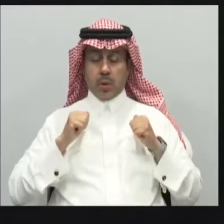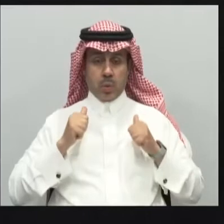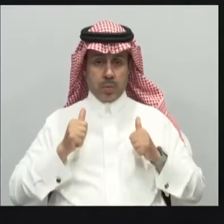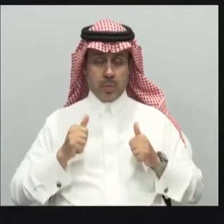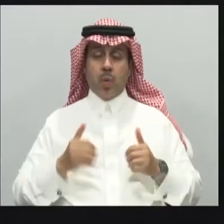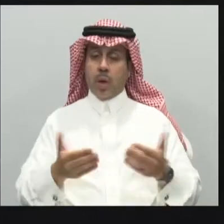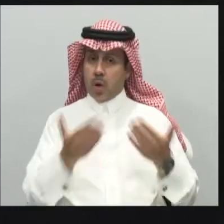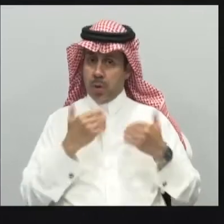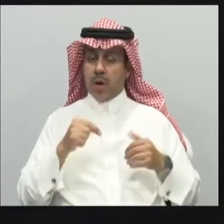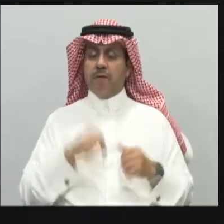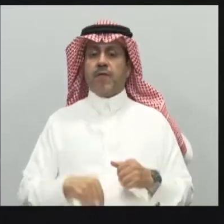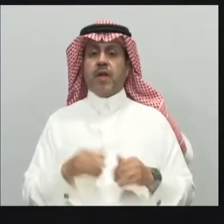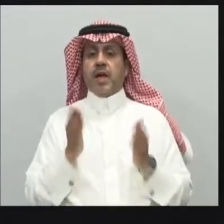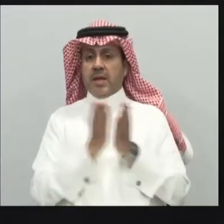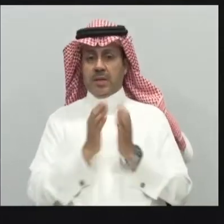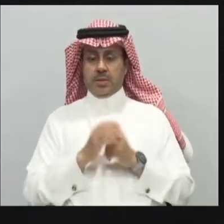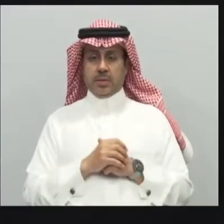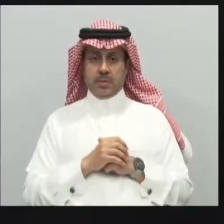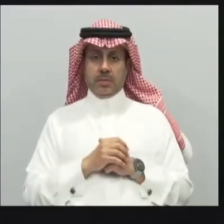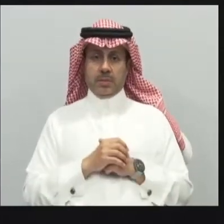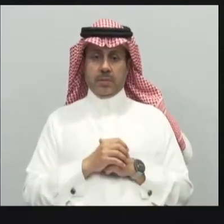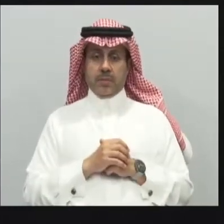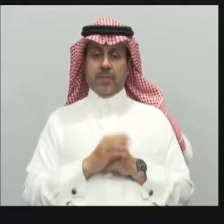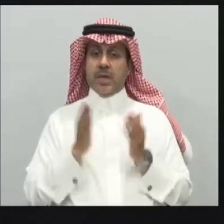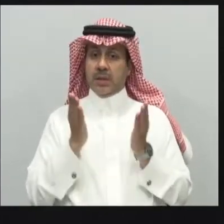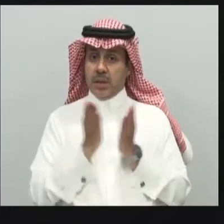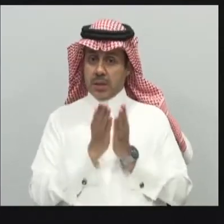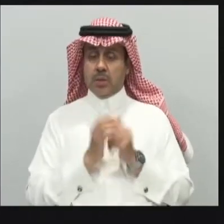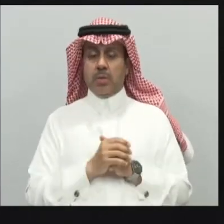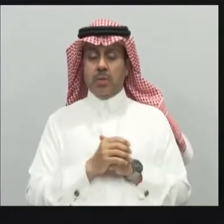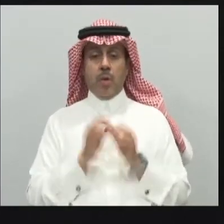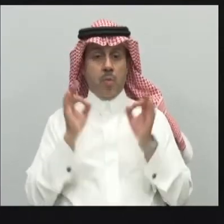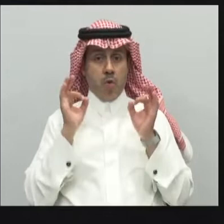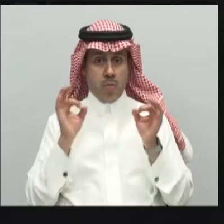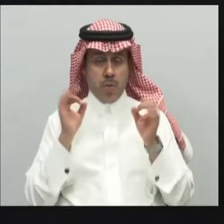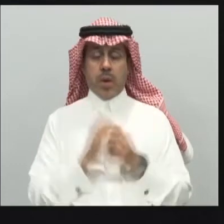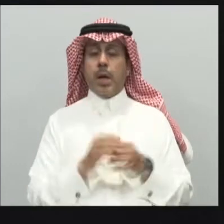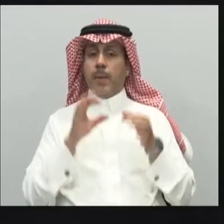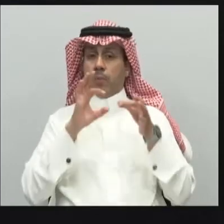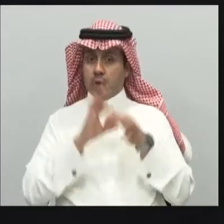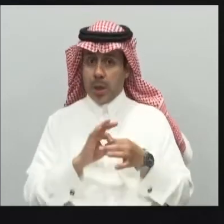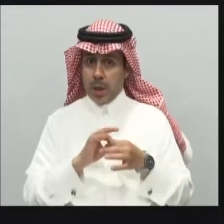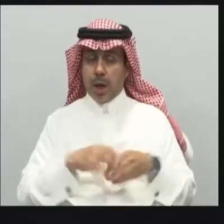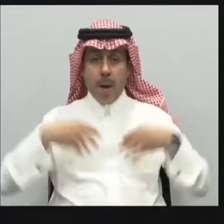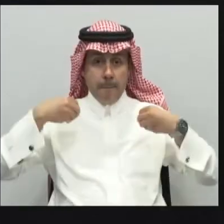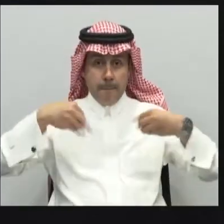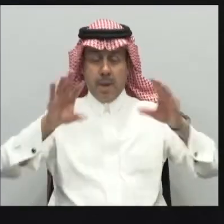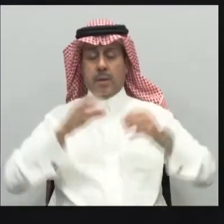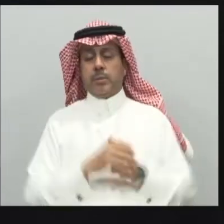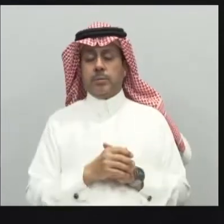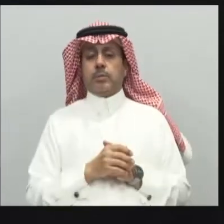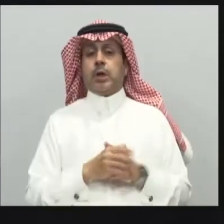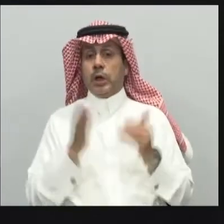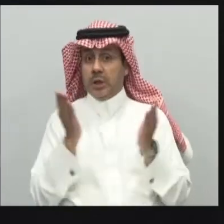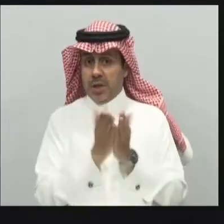وبياكم واهلا وسهلا بكم معنا في درس من الدروس المهمه المتعلقه بالبيع درسنا باذن الله